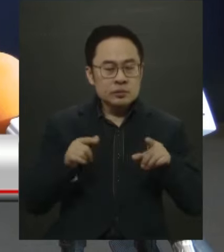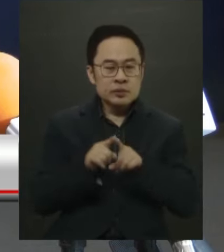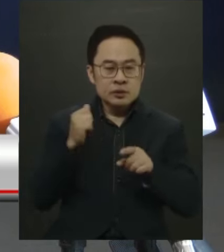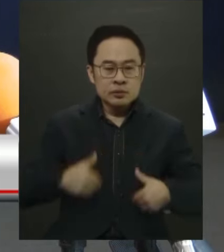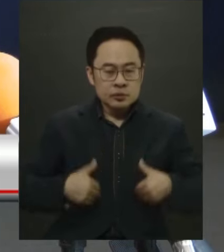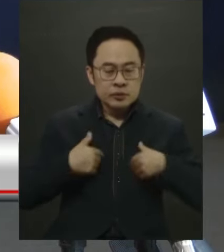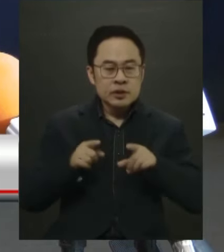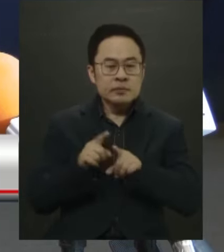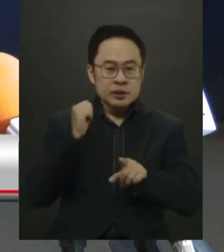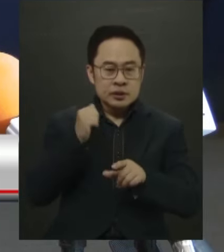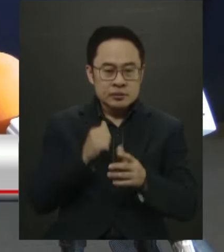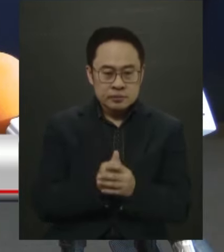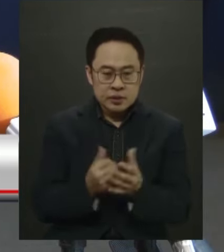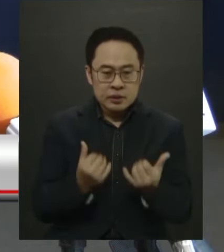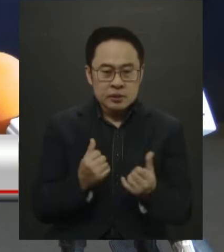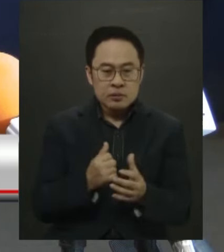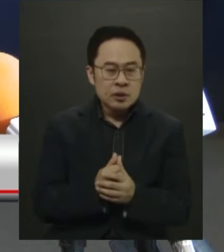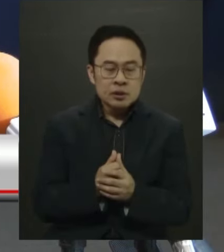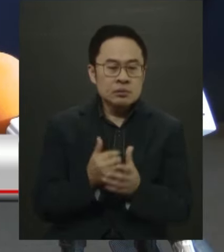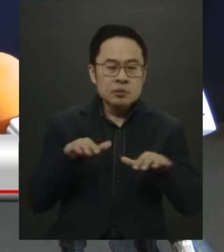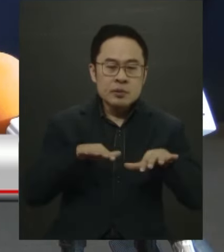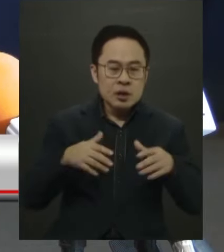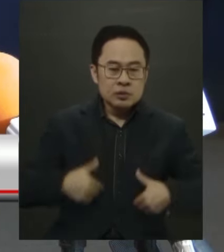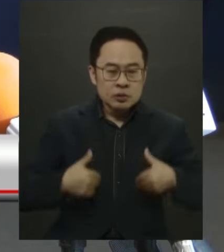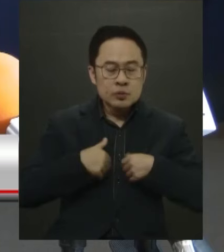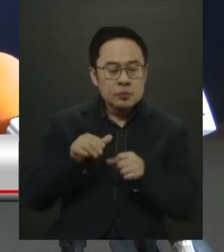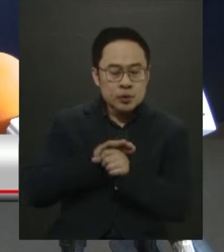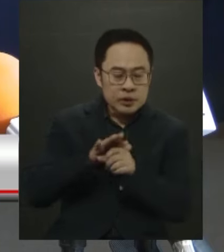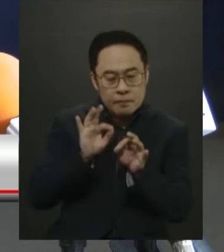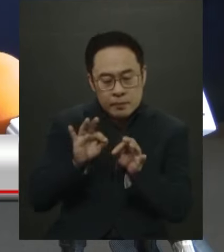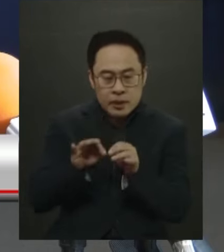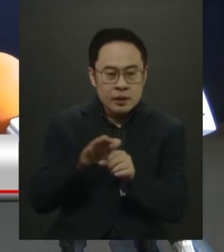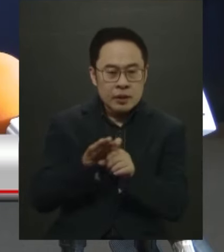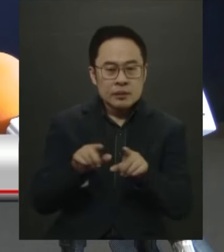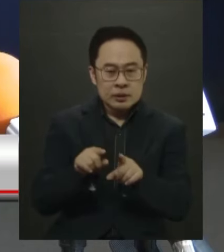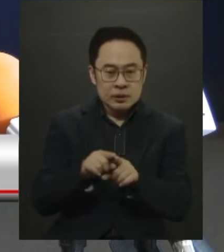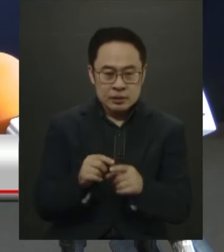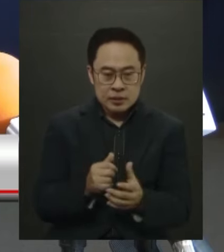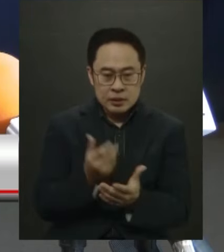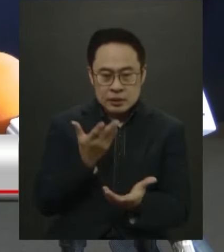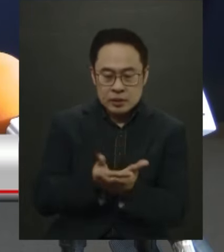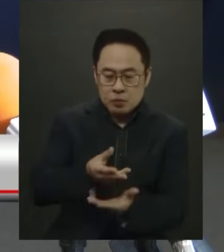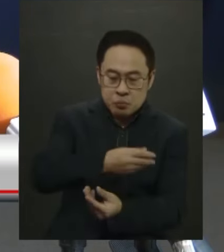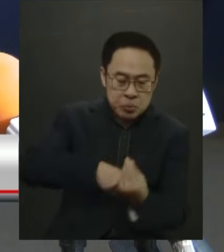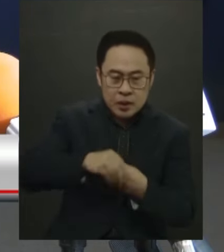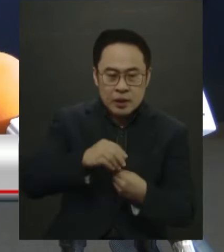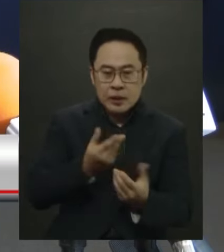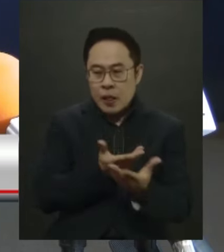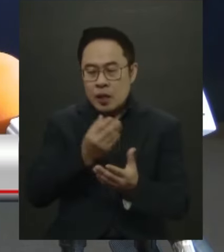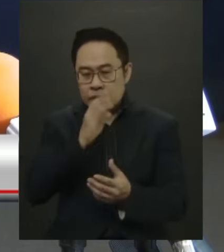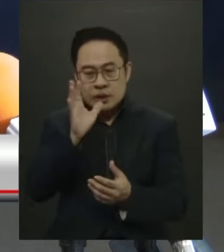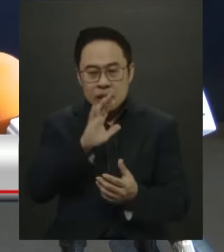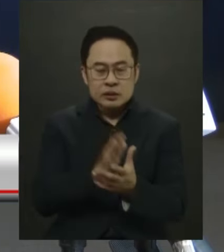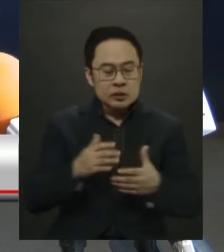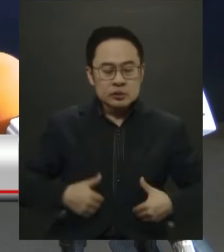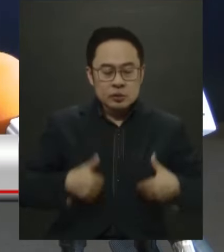แมวทุกวันนี้เราก็ใช้ชีวิตแบบอยู่อย่างพอเพียงแล้วก็พอเพียงของเราไม่ได้ไปไหนเลยคือหน้าที่คือซ้อม